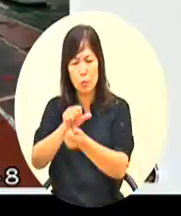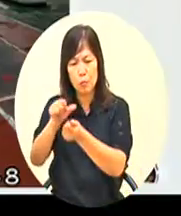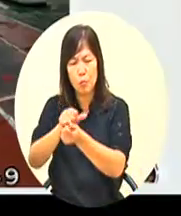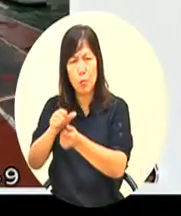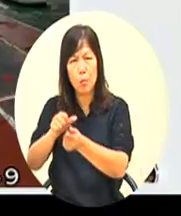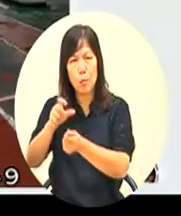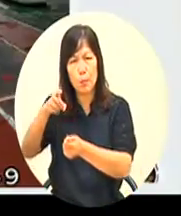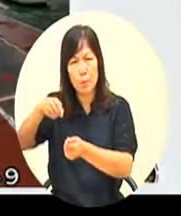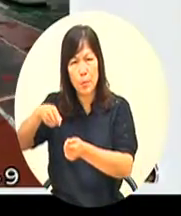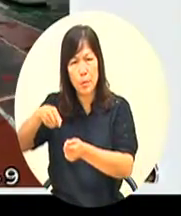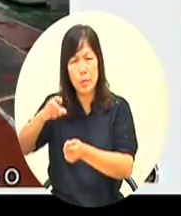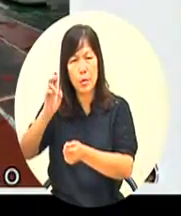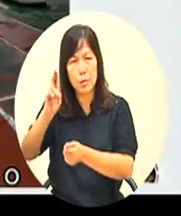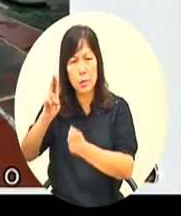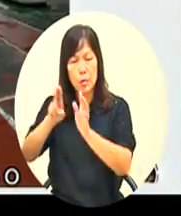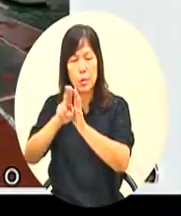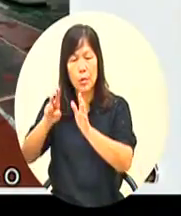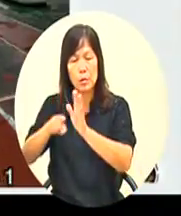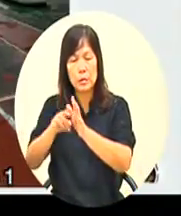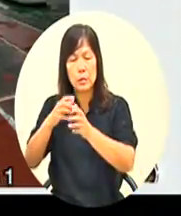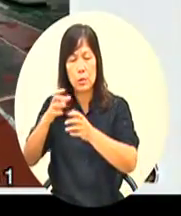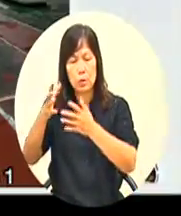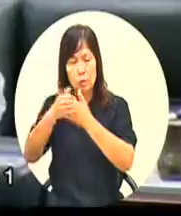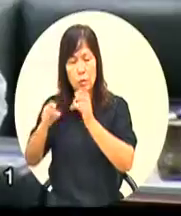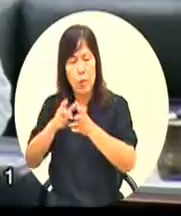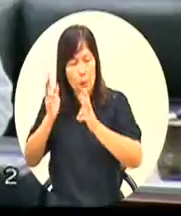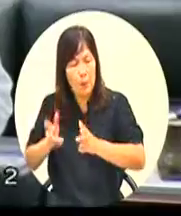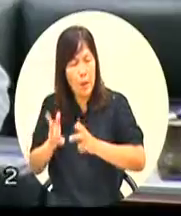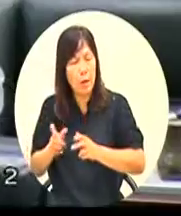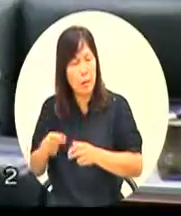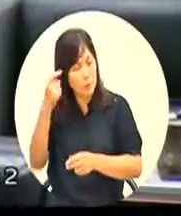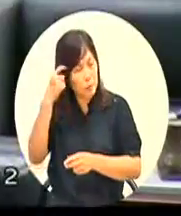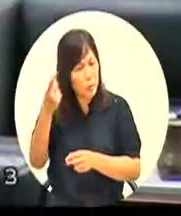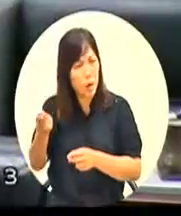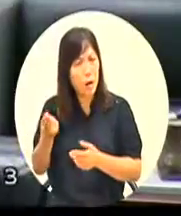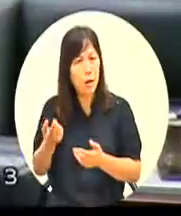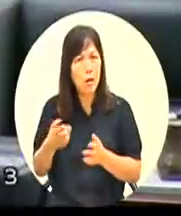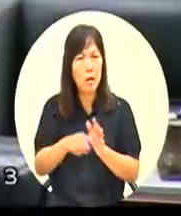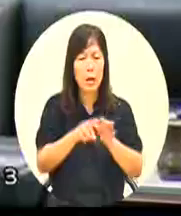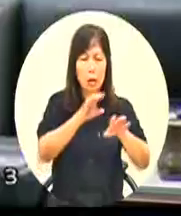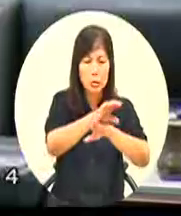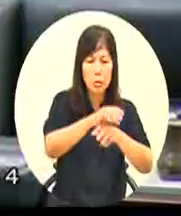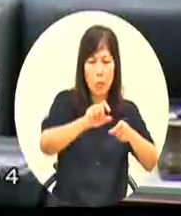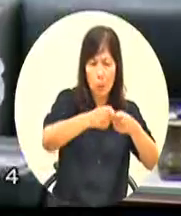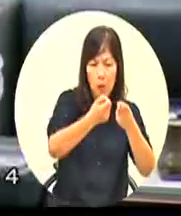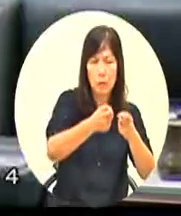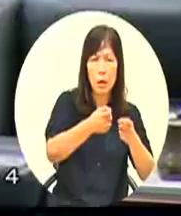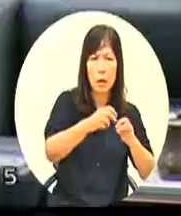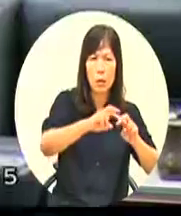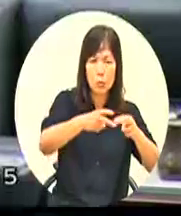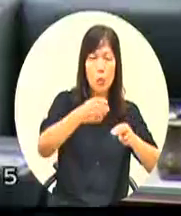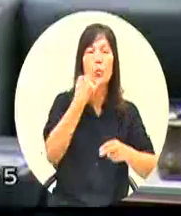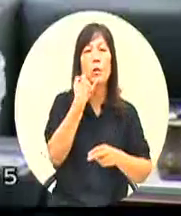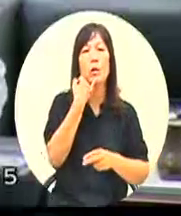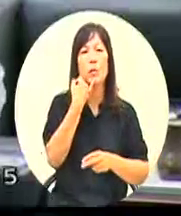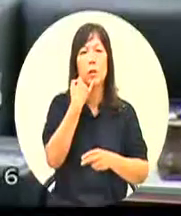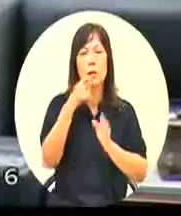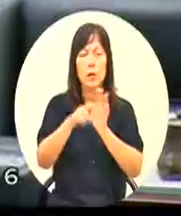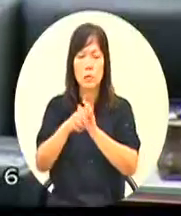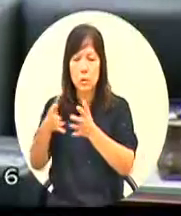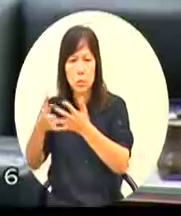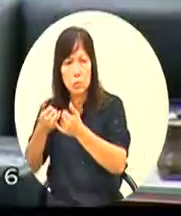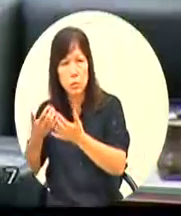呢，是我们的随身在跑的。你想一想嘛，车子坏掉了可以修，但是呢，我们随